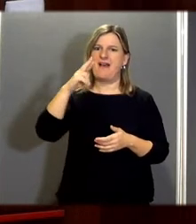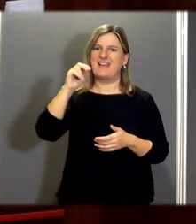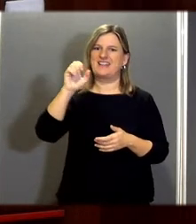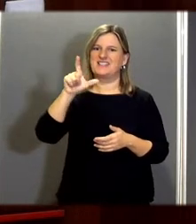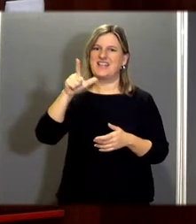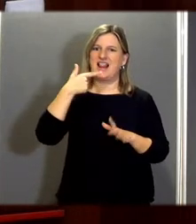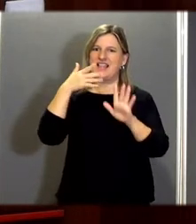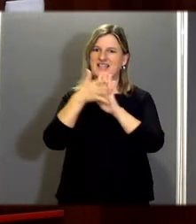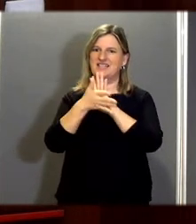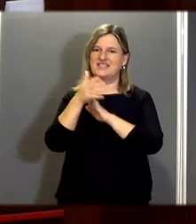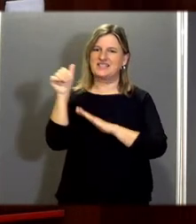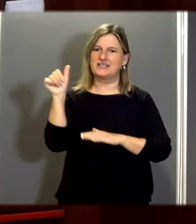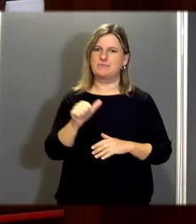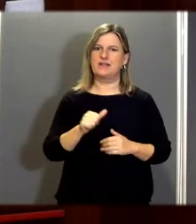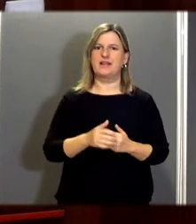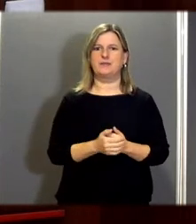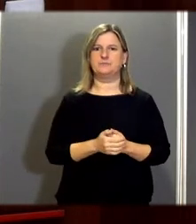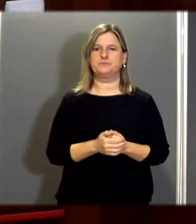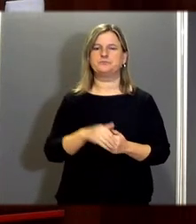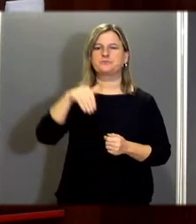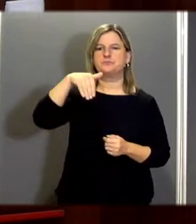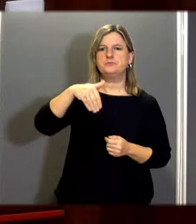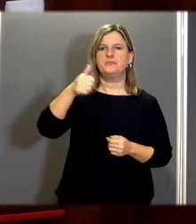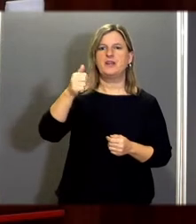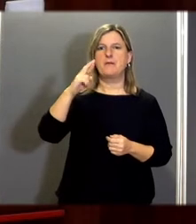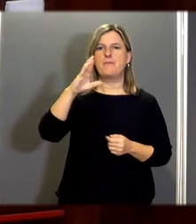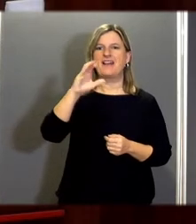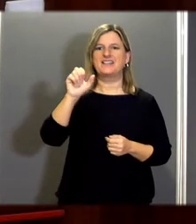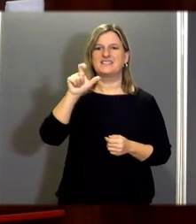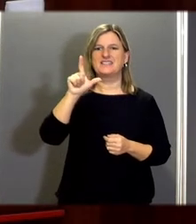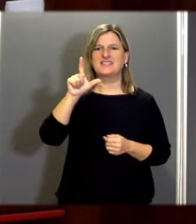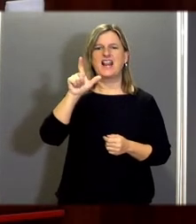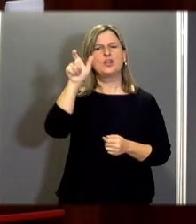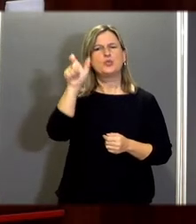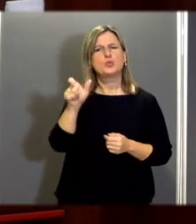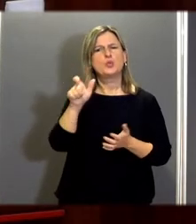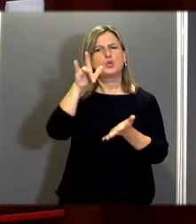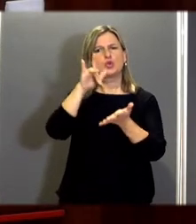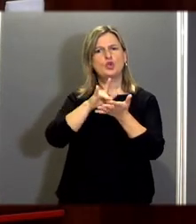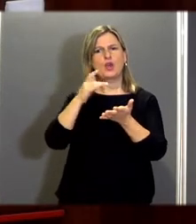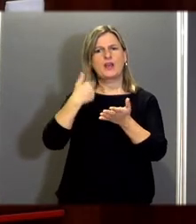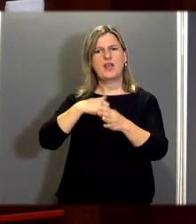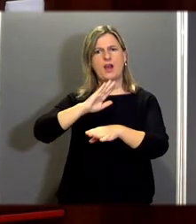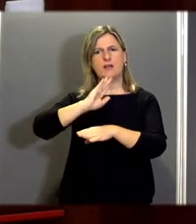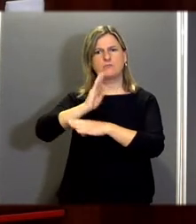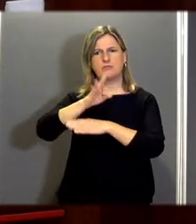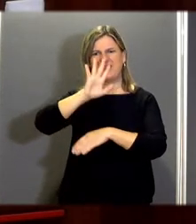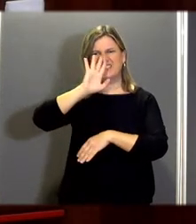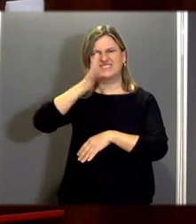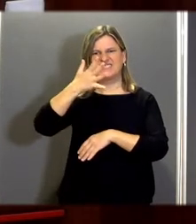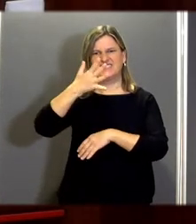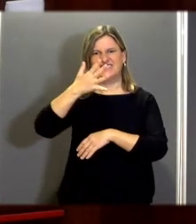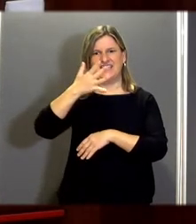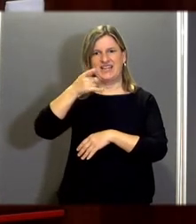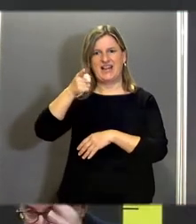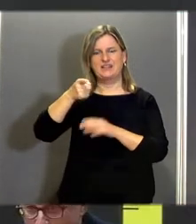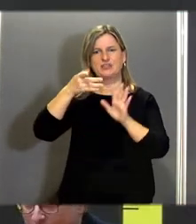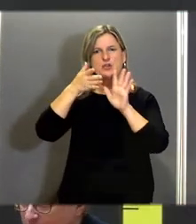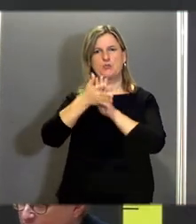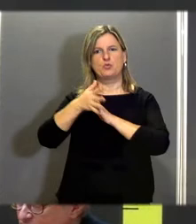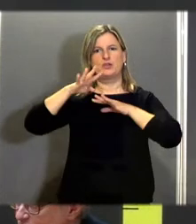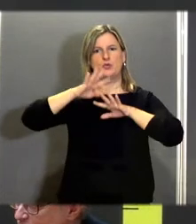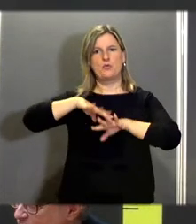situés. Marcel, tu vas ser condemnat en principi a 5 anys per aquella